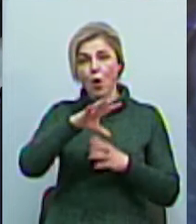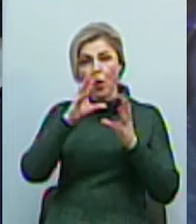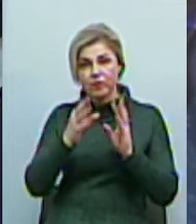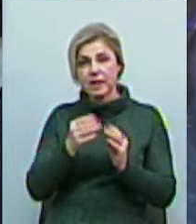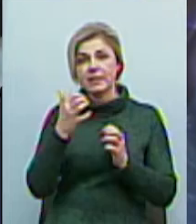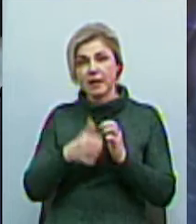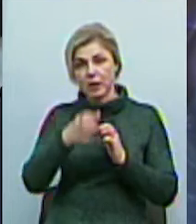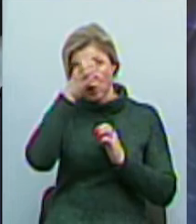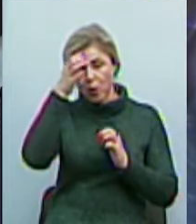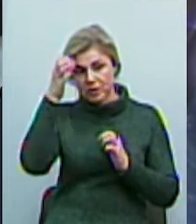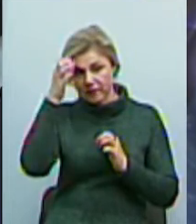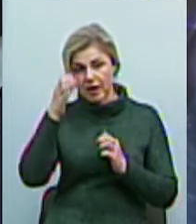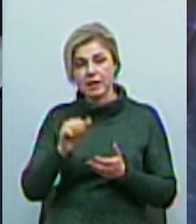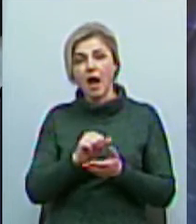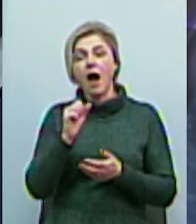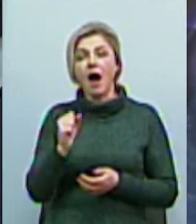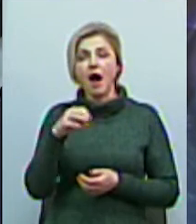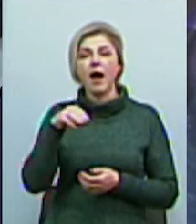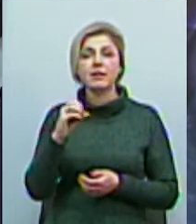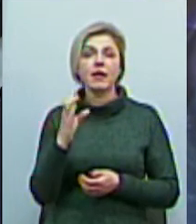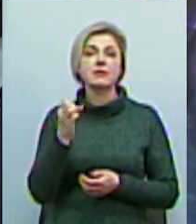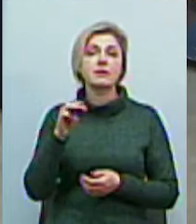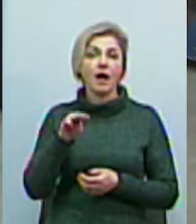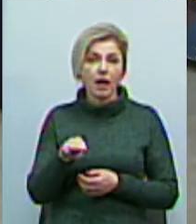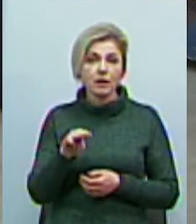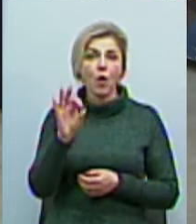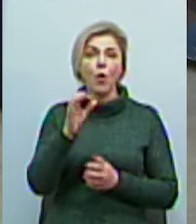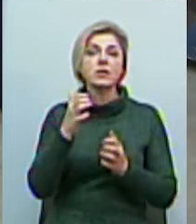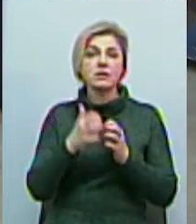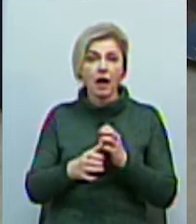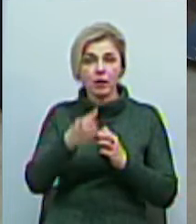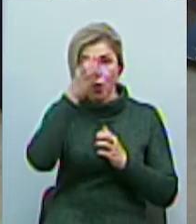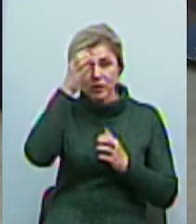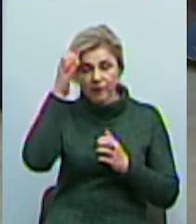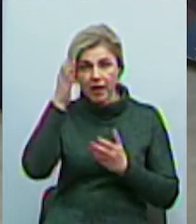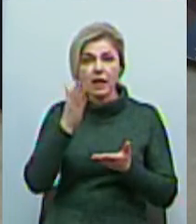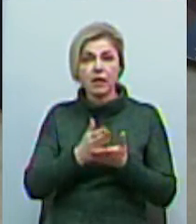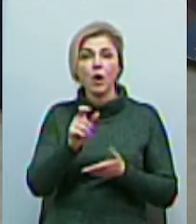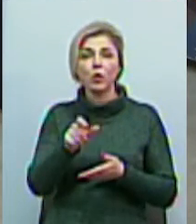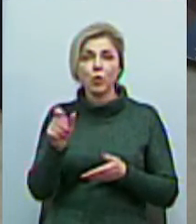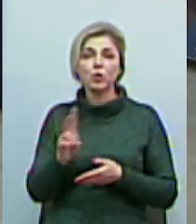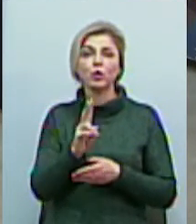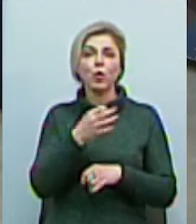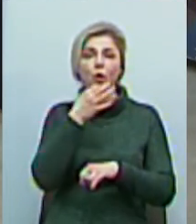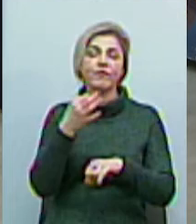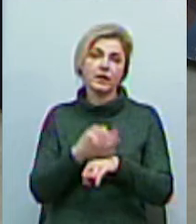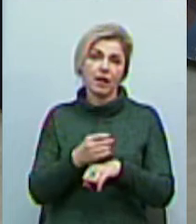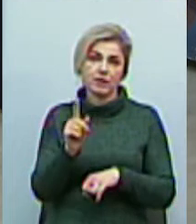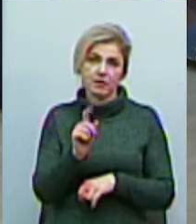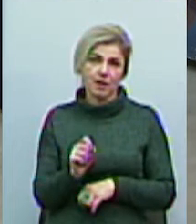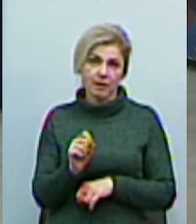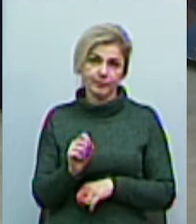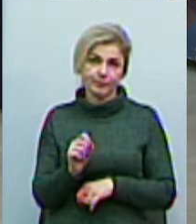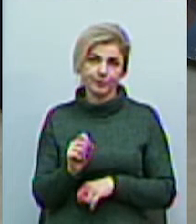середню освіту, або ми кажемо атестат про загальну середню освіту, є особи, які відповідають за